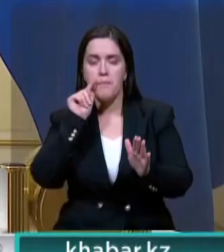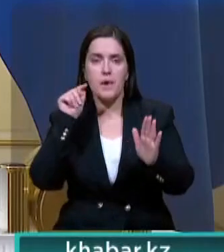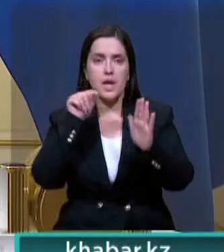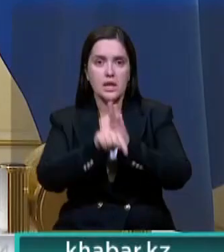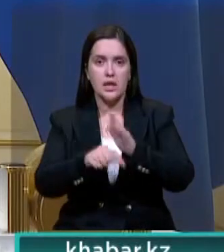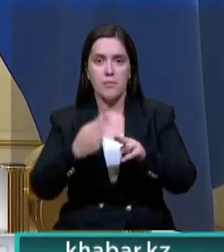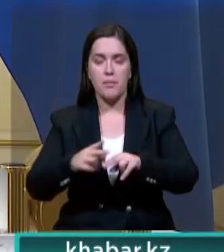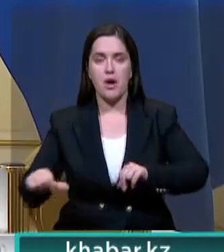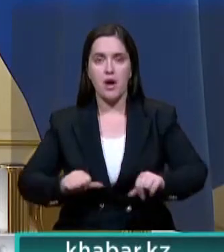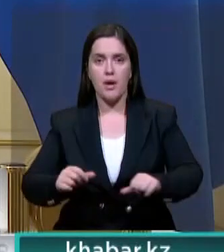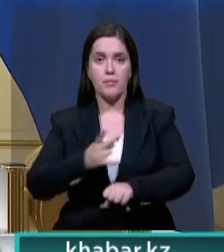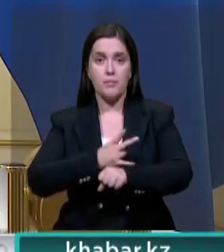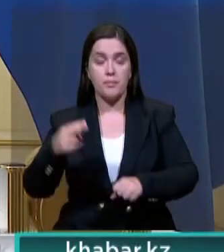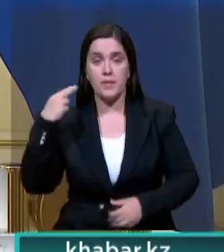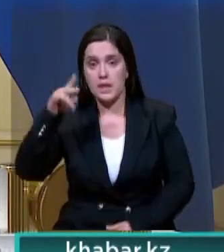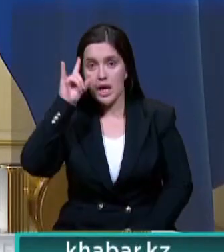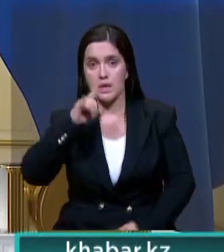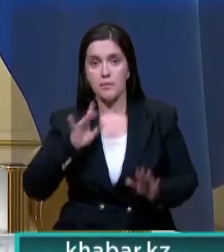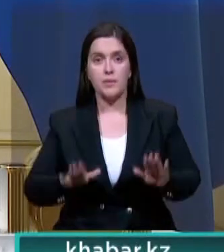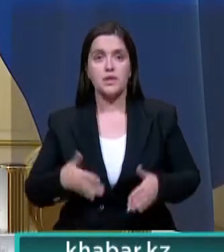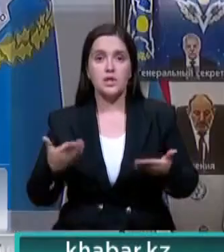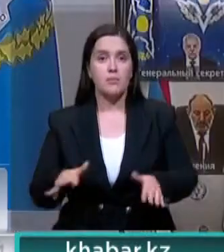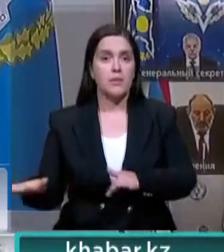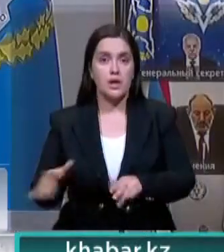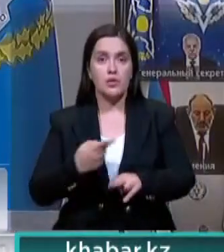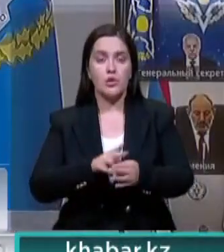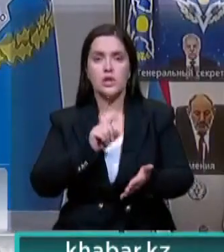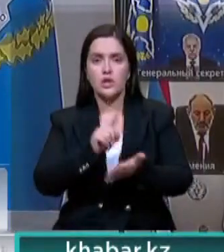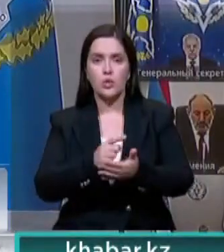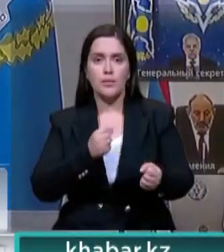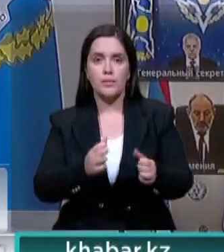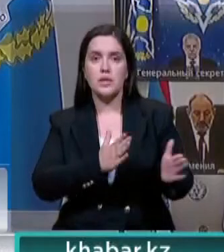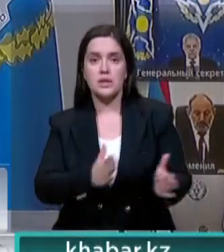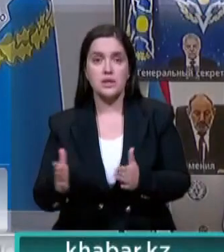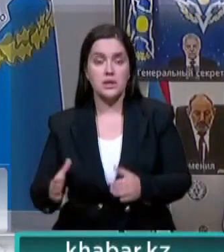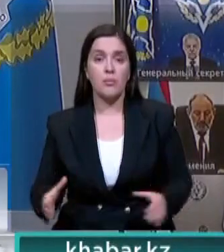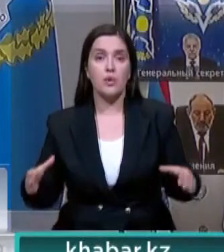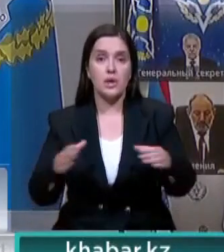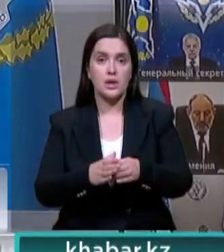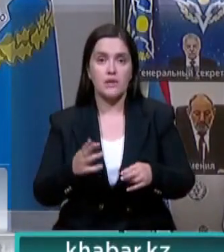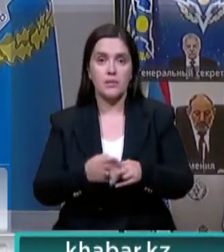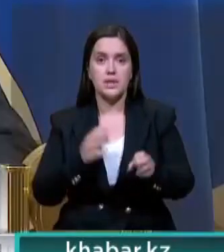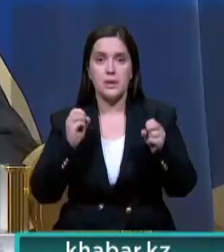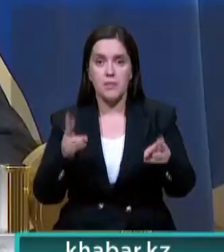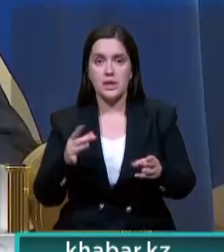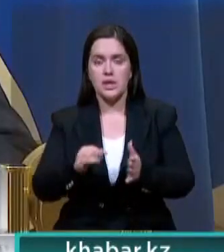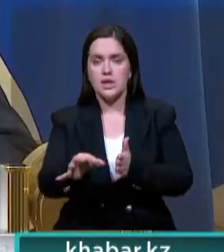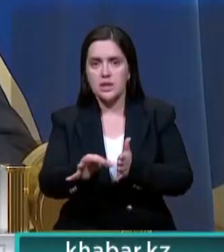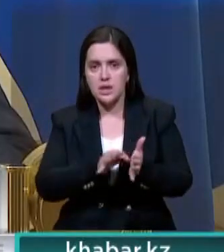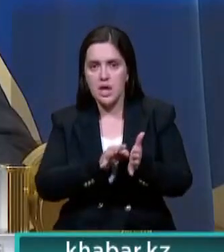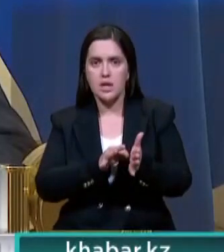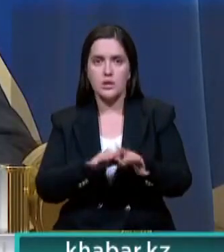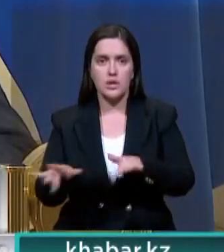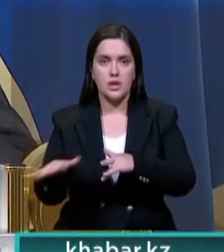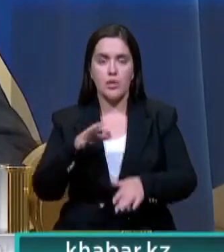деструктивных элементов президент казахстана предложил меры которые должны укрепить систему коллективной безопасности и